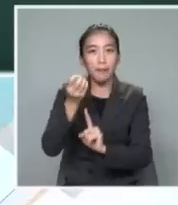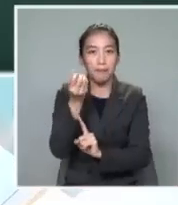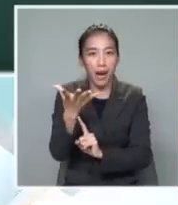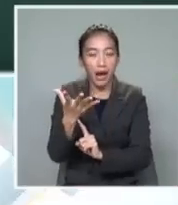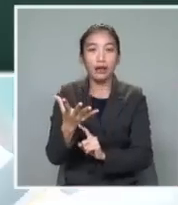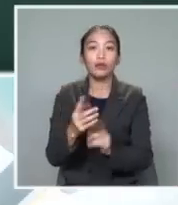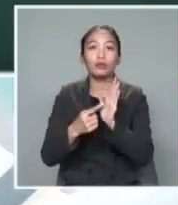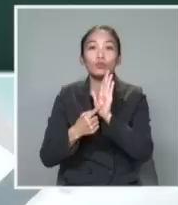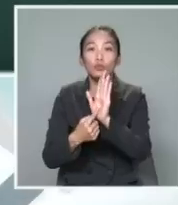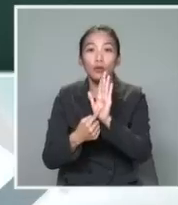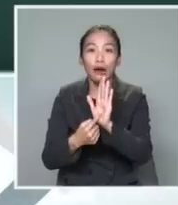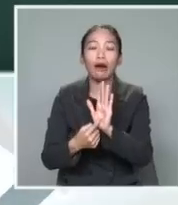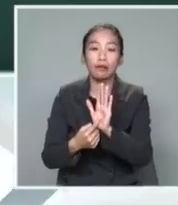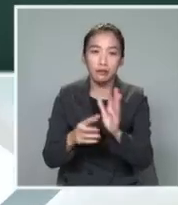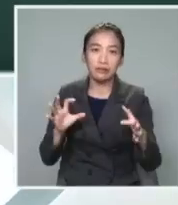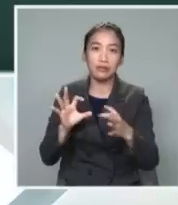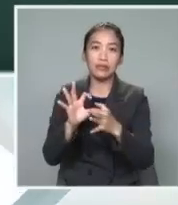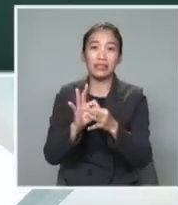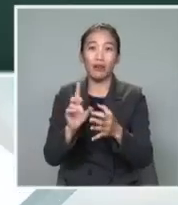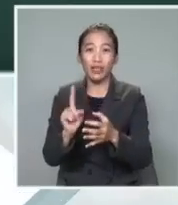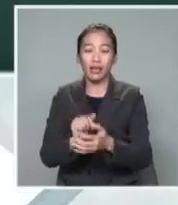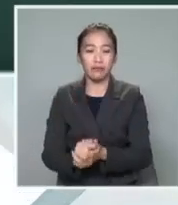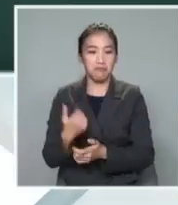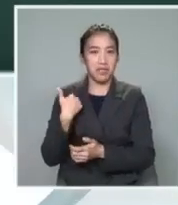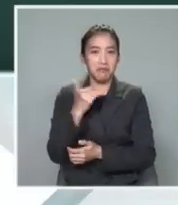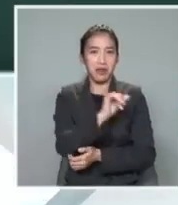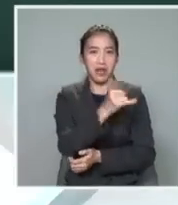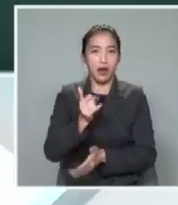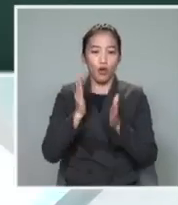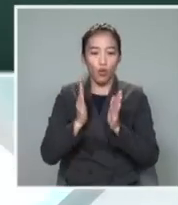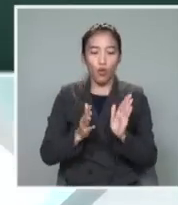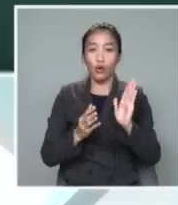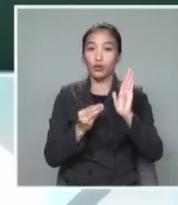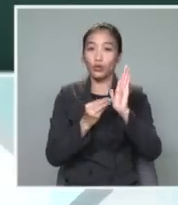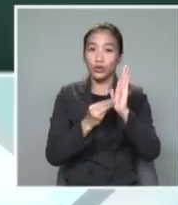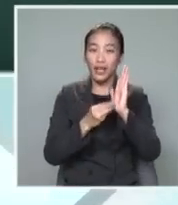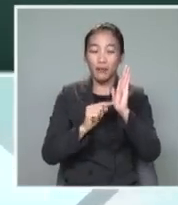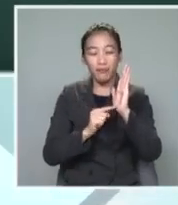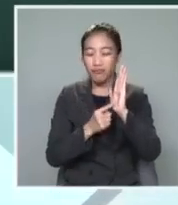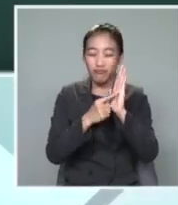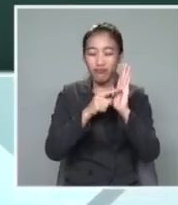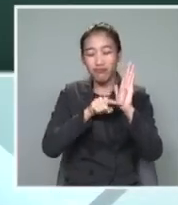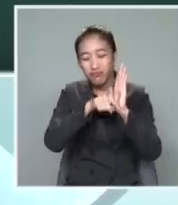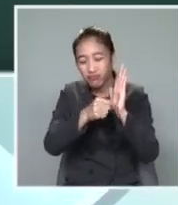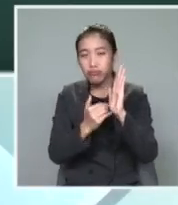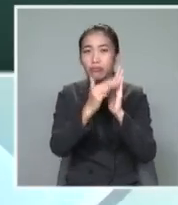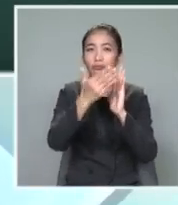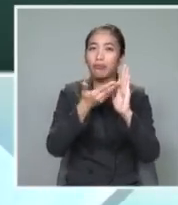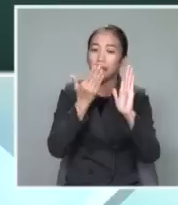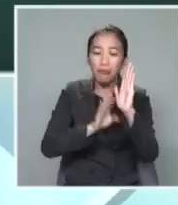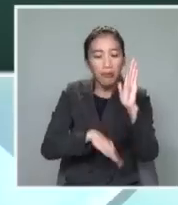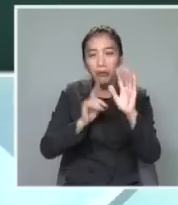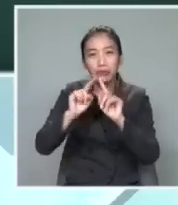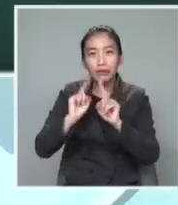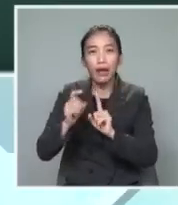รณีอย่างที่ว่านะครับเรามีการย้ายถิ่นฐานกลับไปจากในช่วงของเหตุการณ์ ในช่วงที่ผ่านมาใน